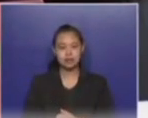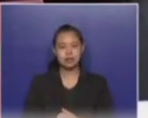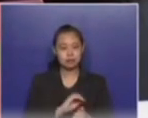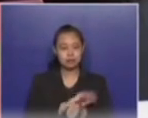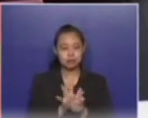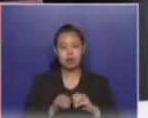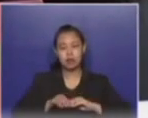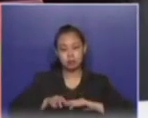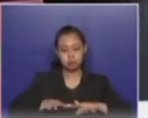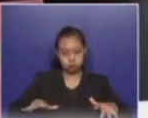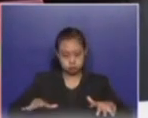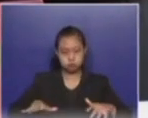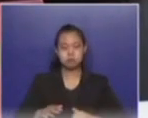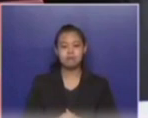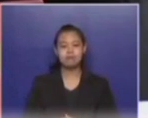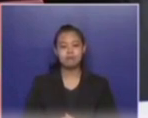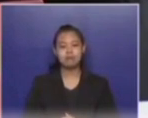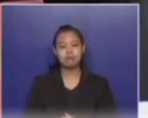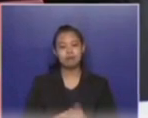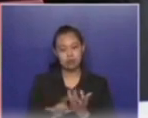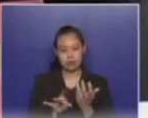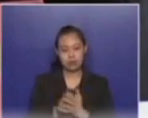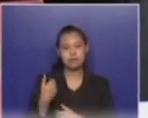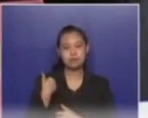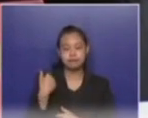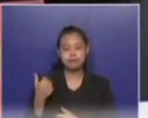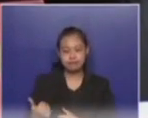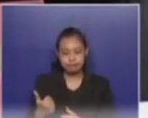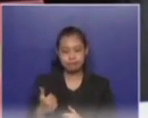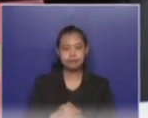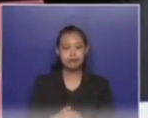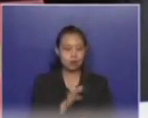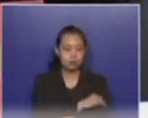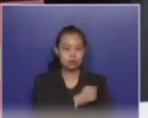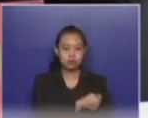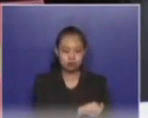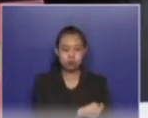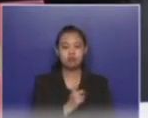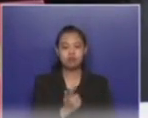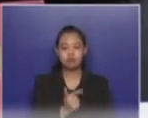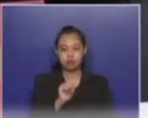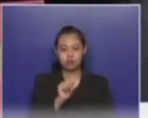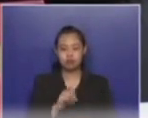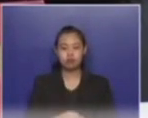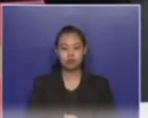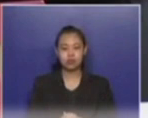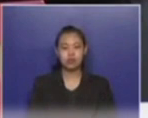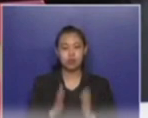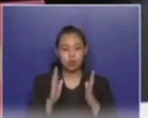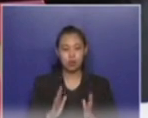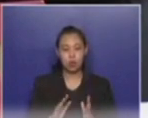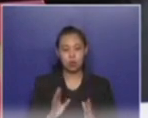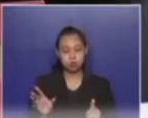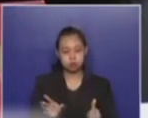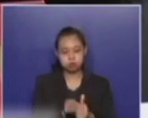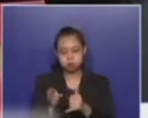ภาผู้แทนราษฎรเมื่อวันที่1กรกฎาคมที่ผ่านมาในการพิจารณาร่างพระราชบัญญัติงบประมาณรายจ่ายประจำ